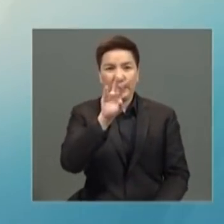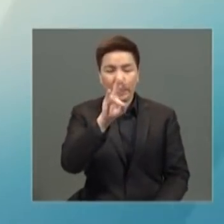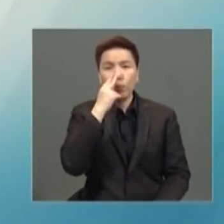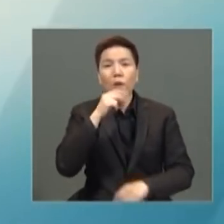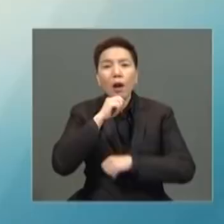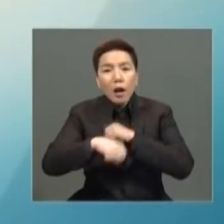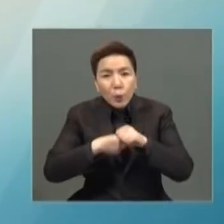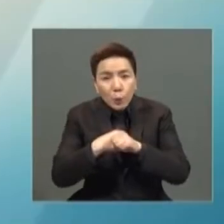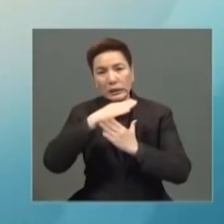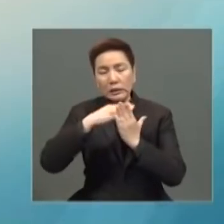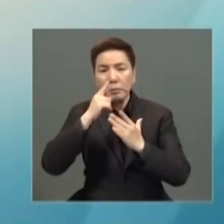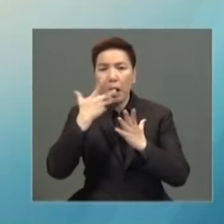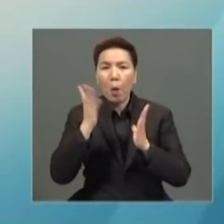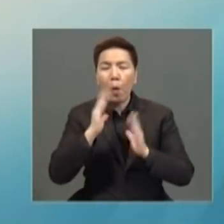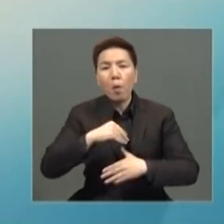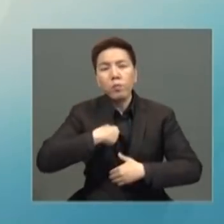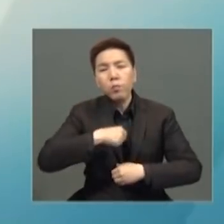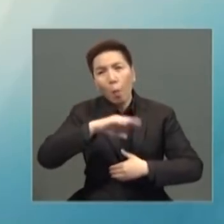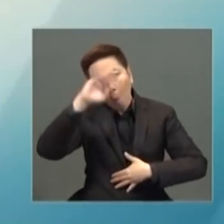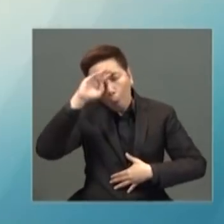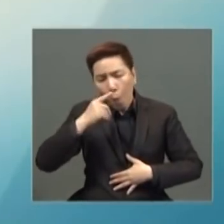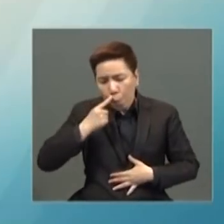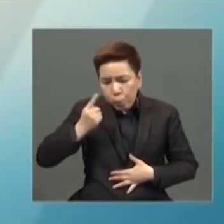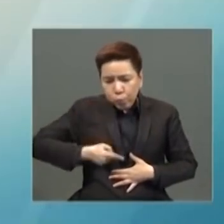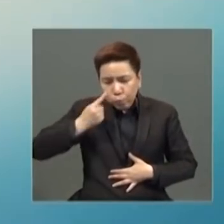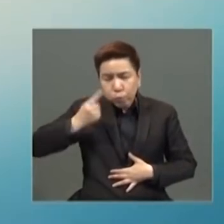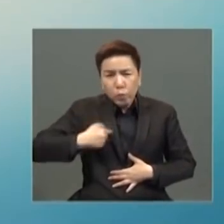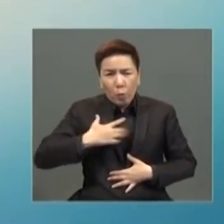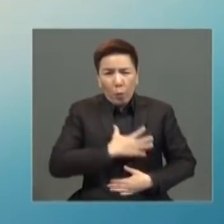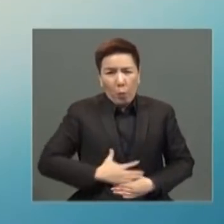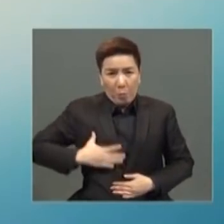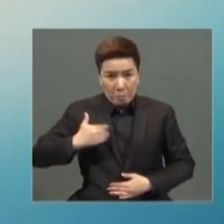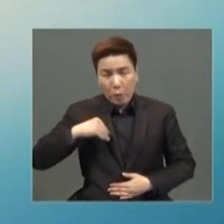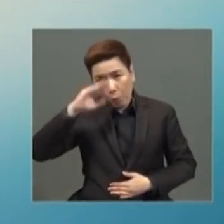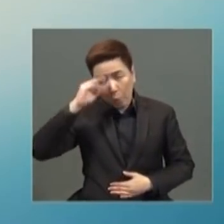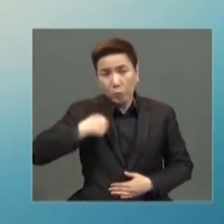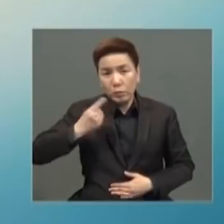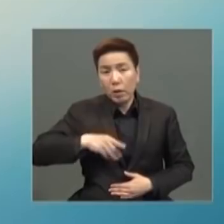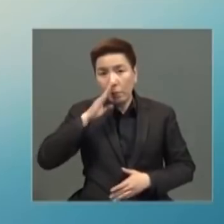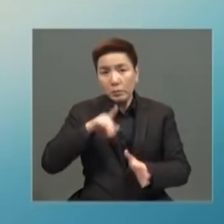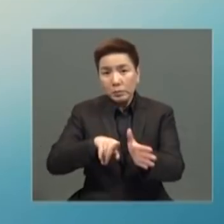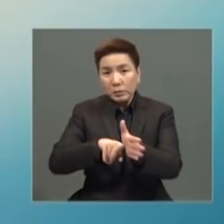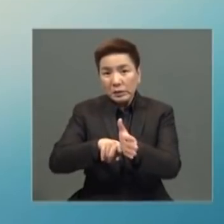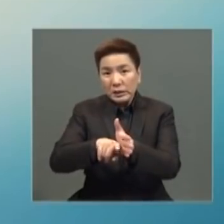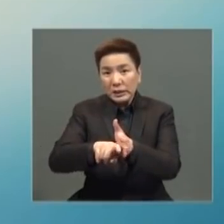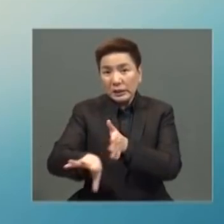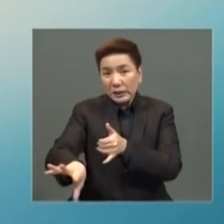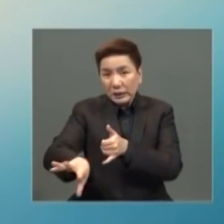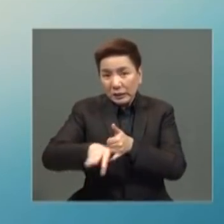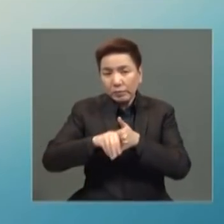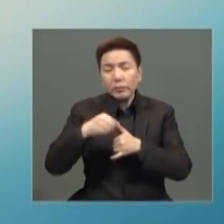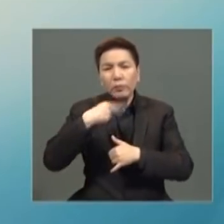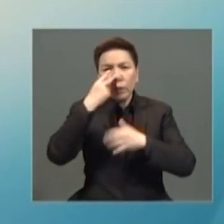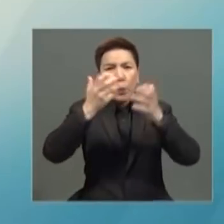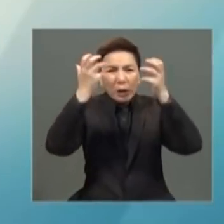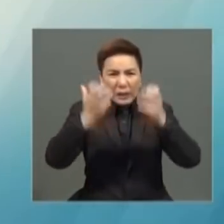มีเป็น 3พันรายแล้วหน้าครับมากเลยนะคะก็หลายที่เนี่ยก็ติดกันเยอะเลยบางที่ไปติด